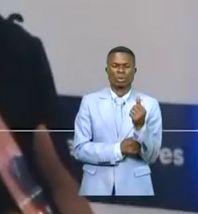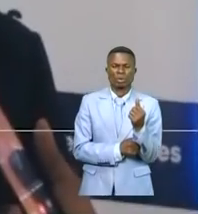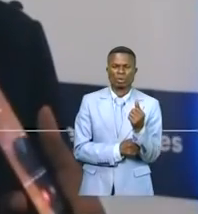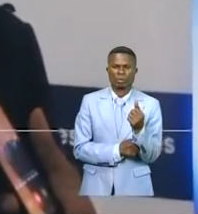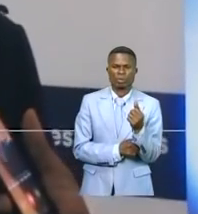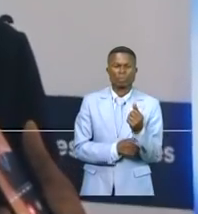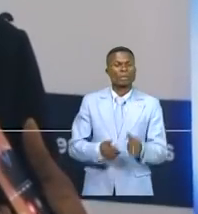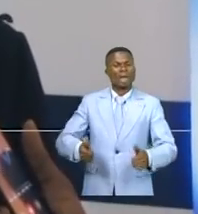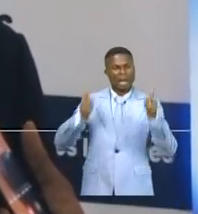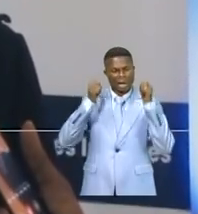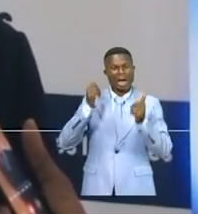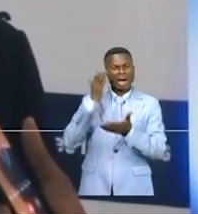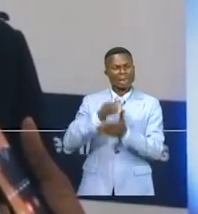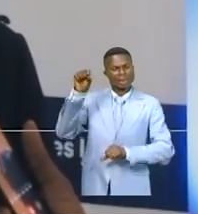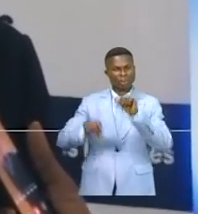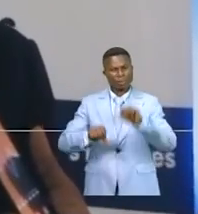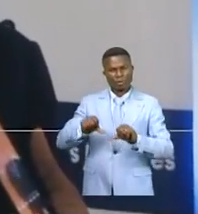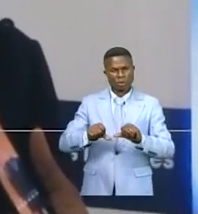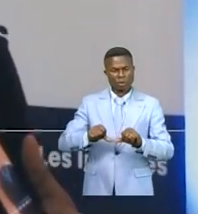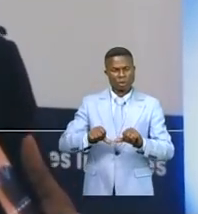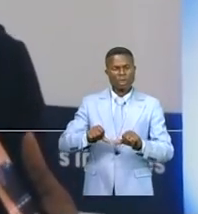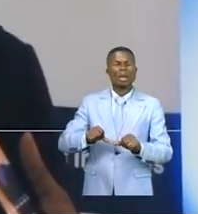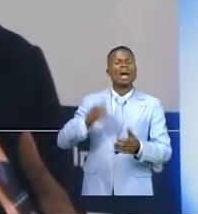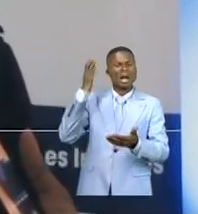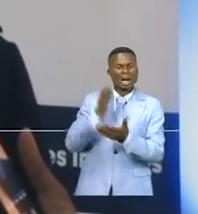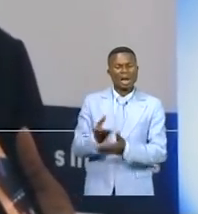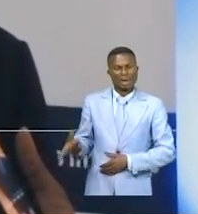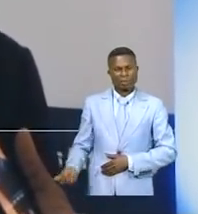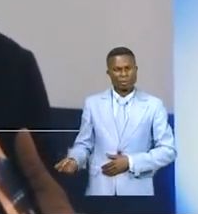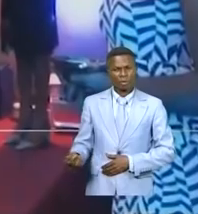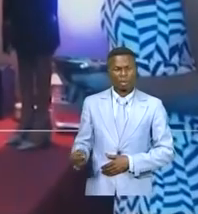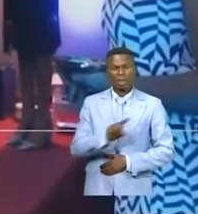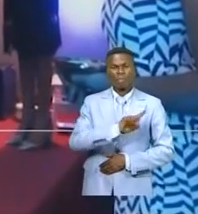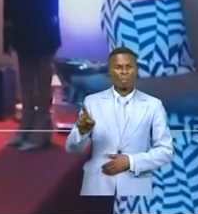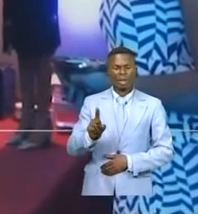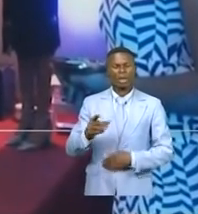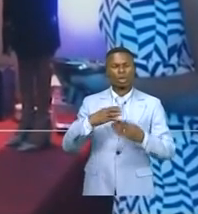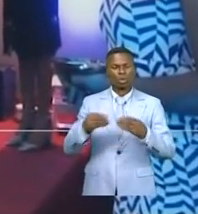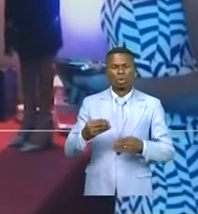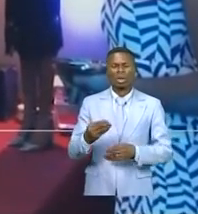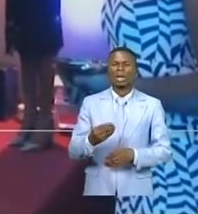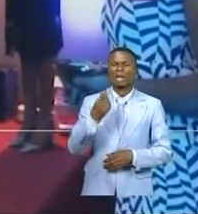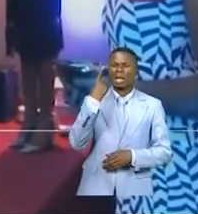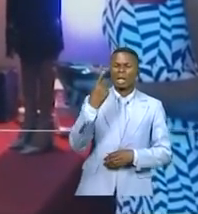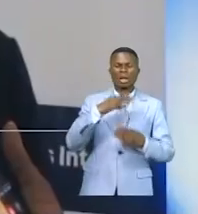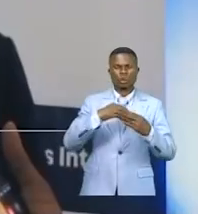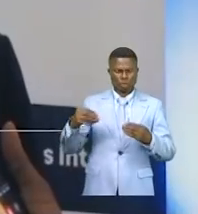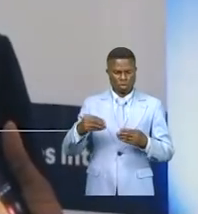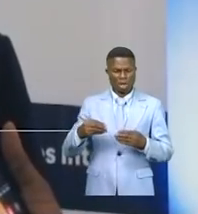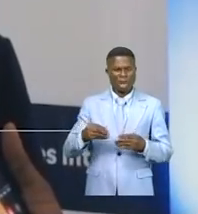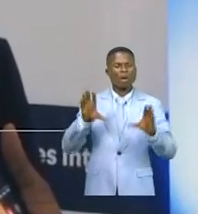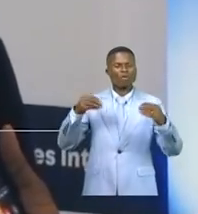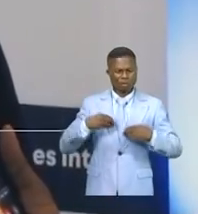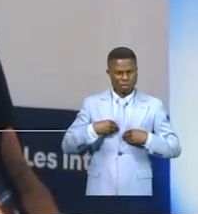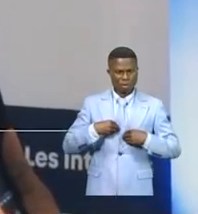de refuser le mal face à une offre de corruption. $1, $1,000. Qu'est-ce qui fait qu'une personne résiste?